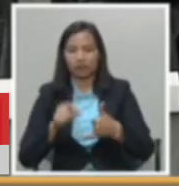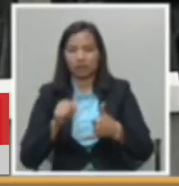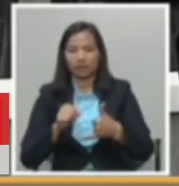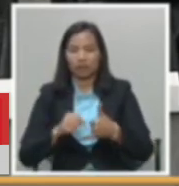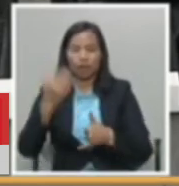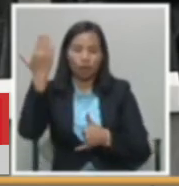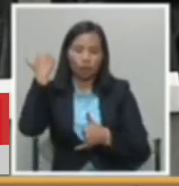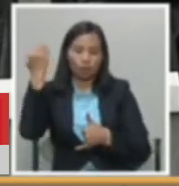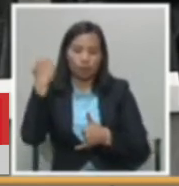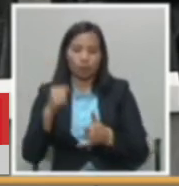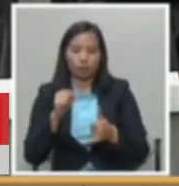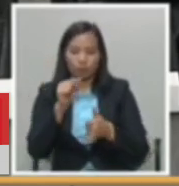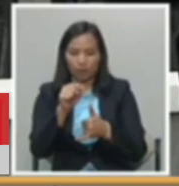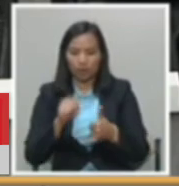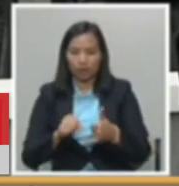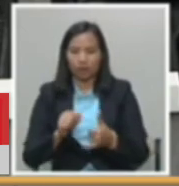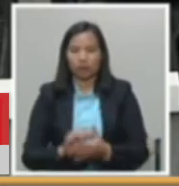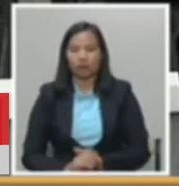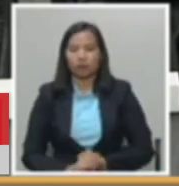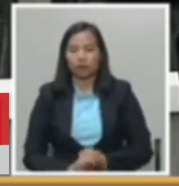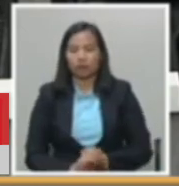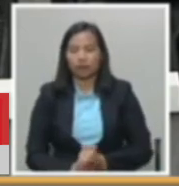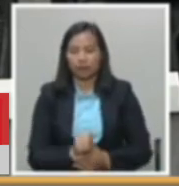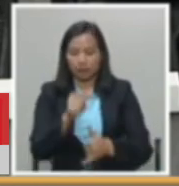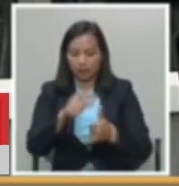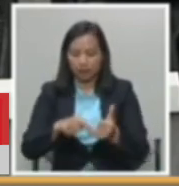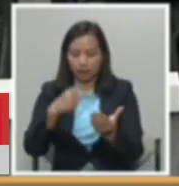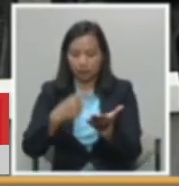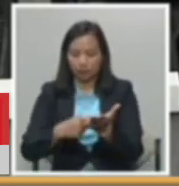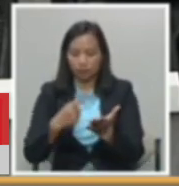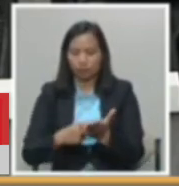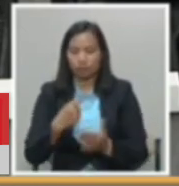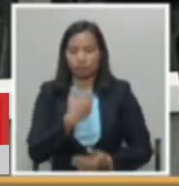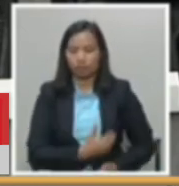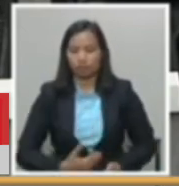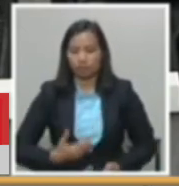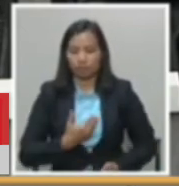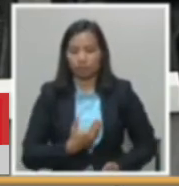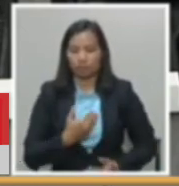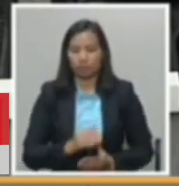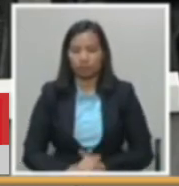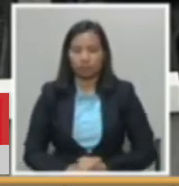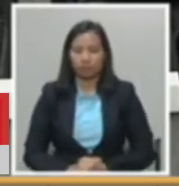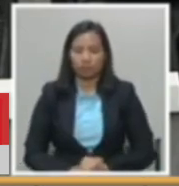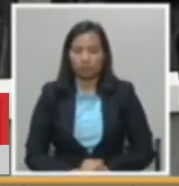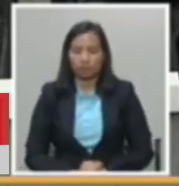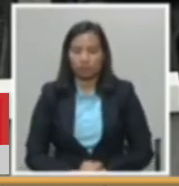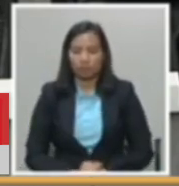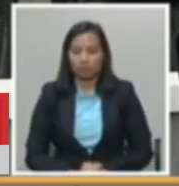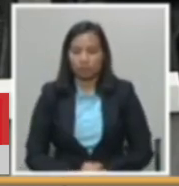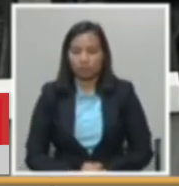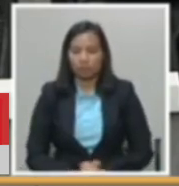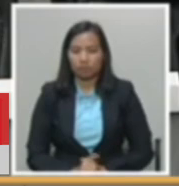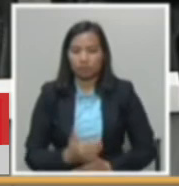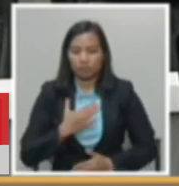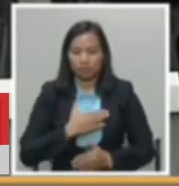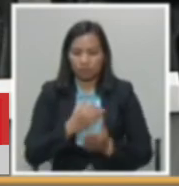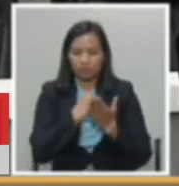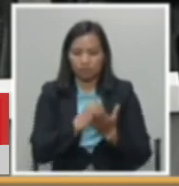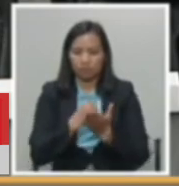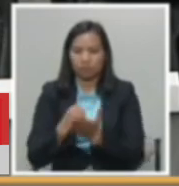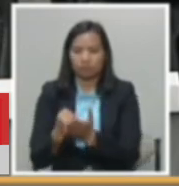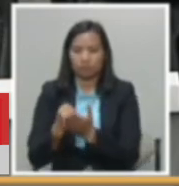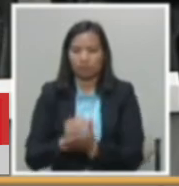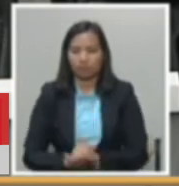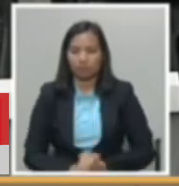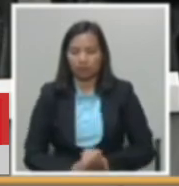คิดแต่มากกว่าประกันสุขภาพคิดประมาณเท่าตัวนะครับตรงนี้เขาก็ต้องไปช่วยเยียวยาในเรื่อง